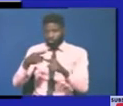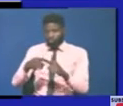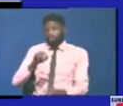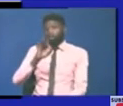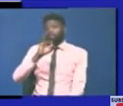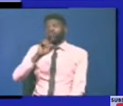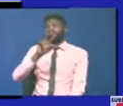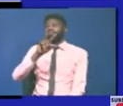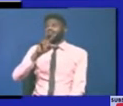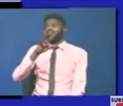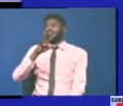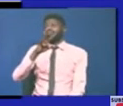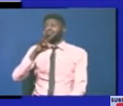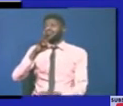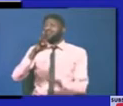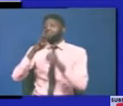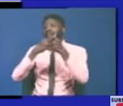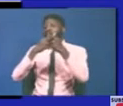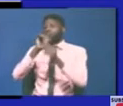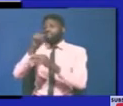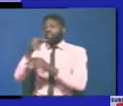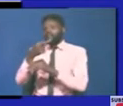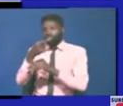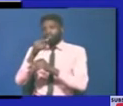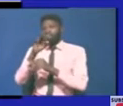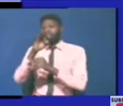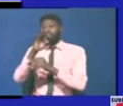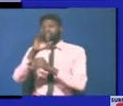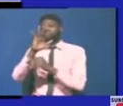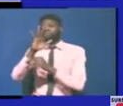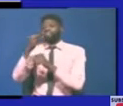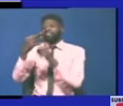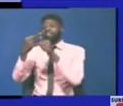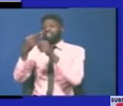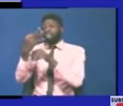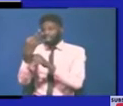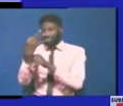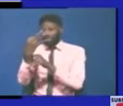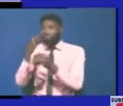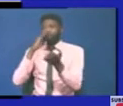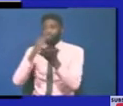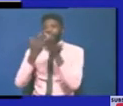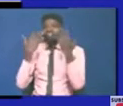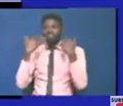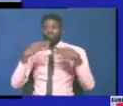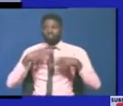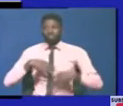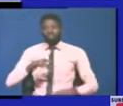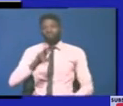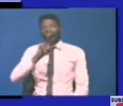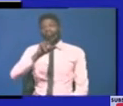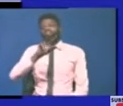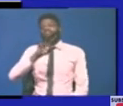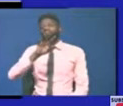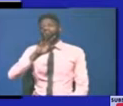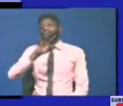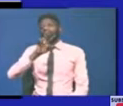329,353 vimethibitishwa humu nchini. Wakati huo huo, wagonjwa 202 wamepona na kuongeza idadi jumla ya wagonjwa waliopona